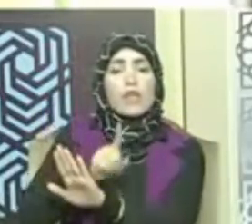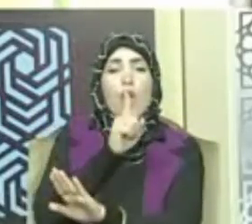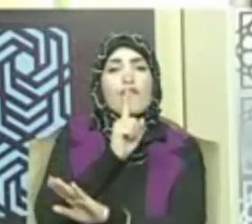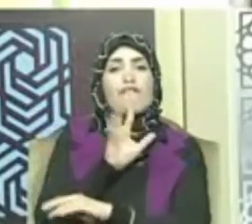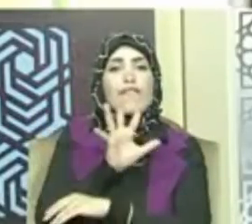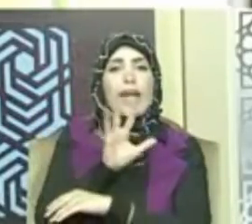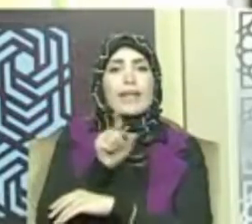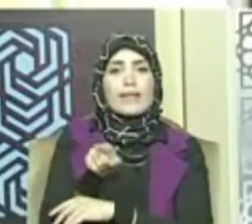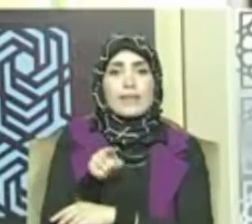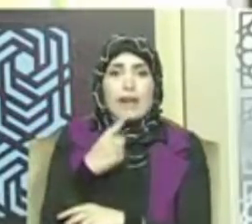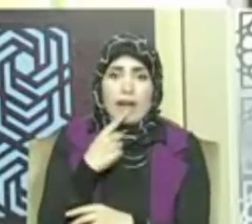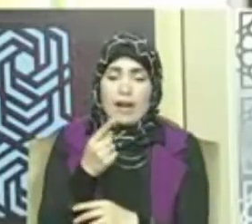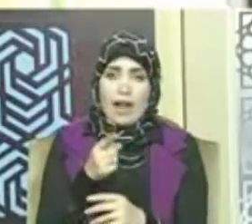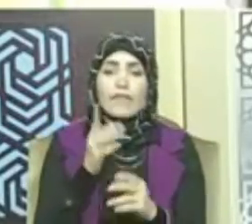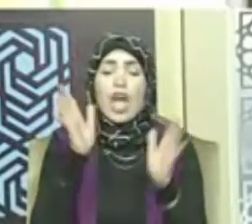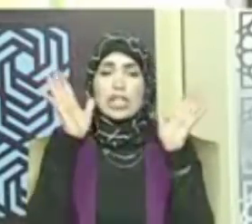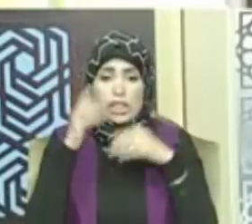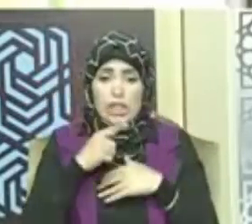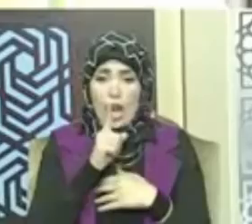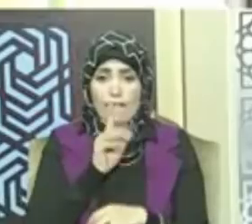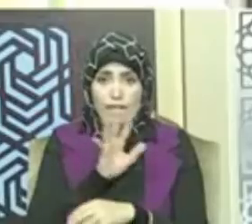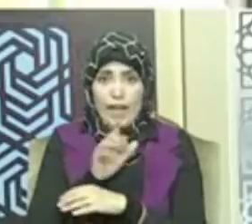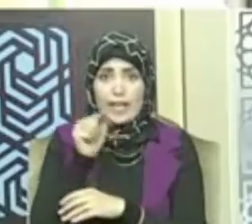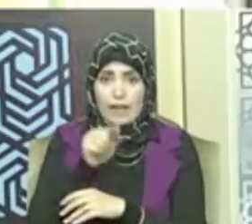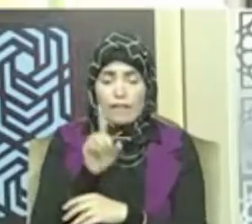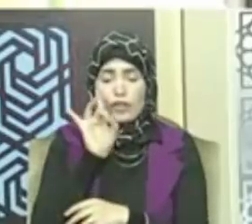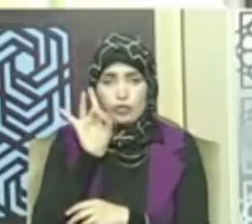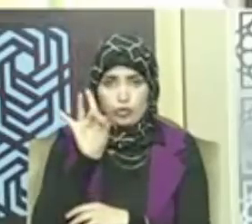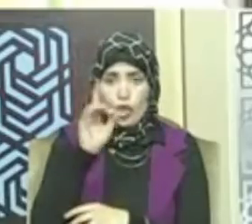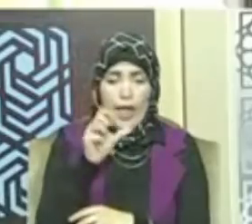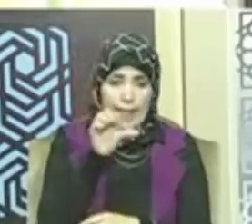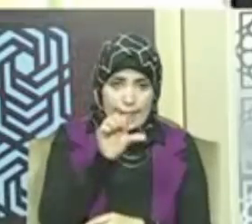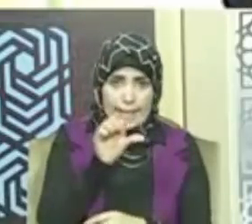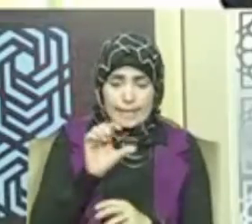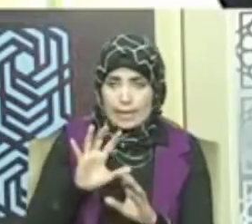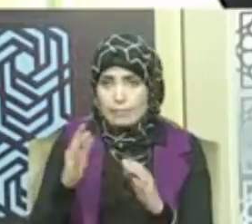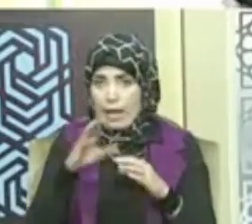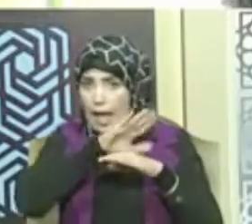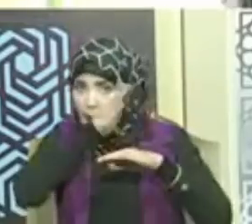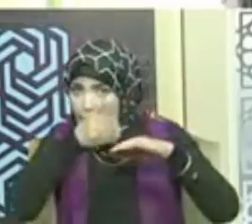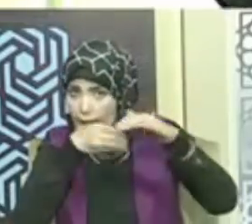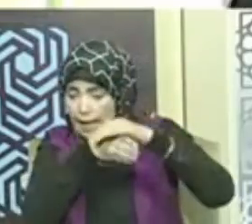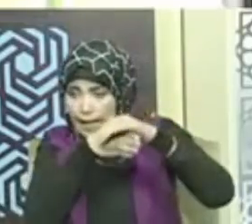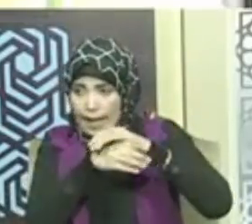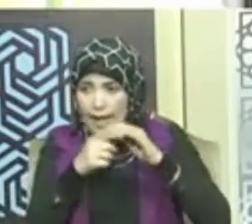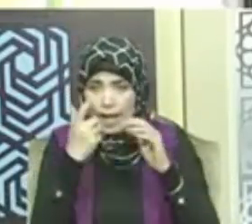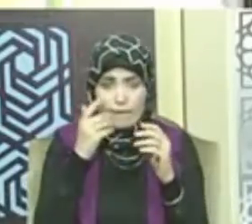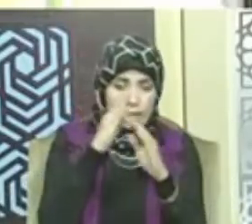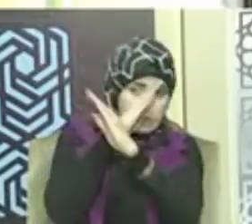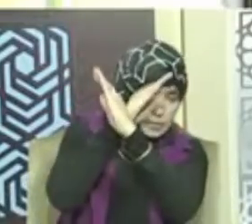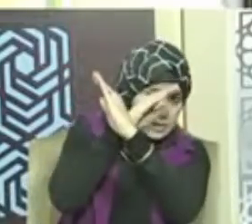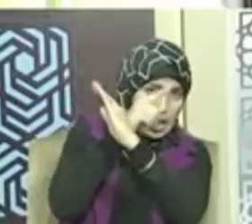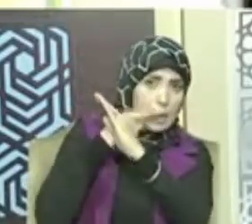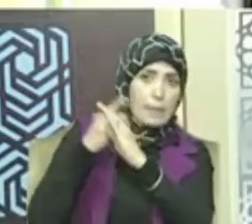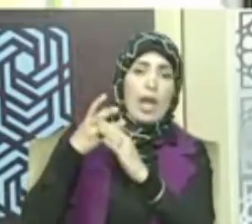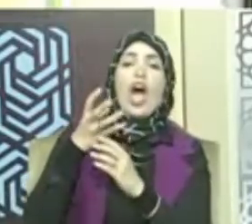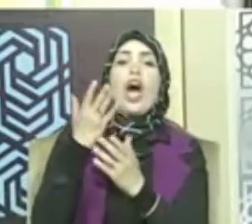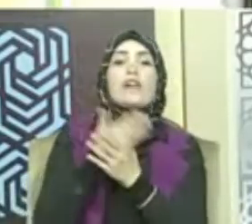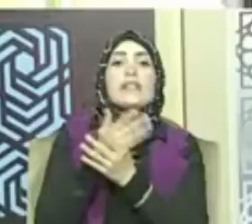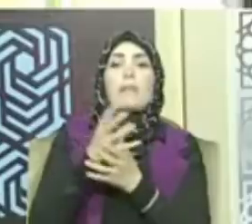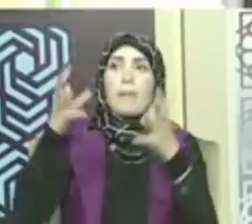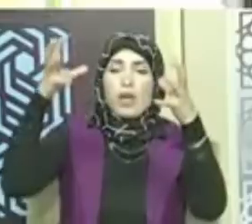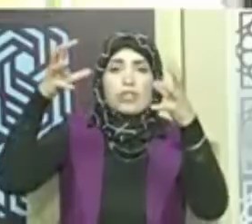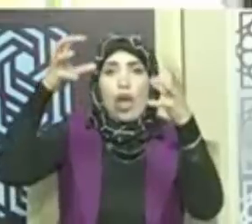له عند صلاة الفجر واختبأوا في كهف حتى يلقوا عليه صخرة ثم